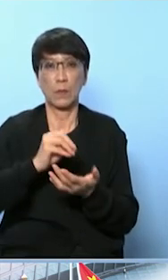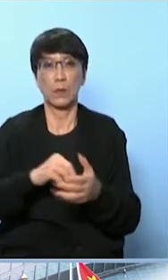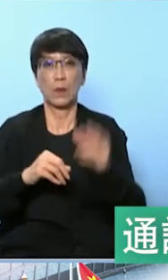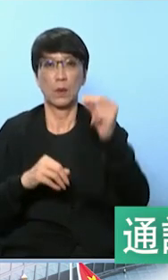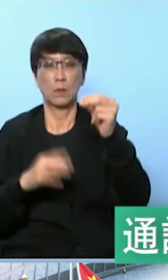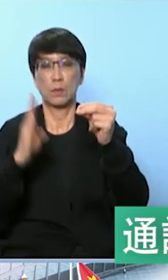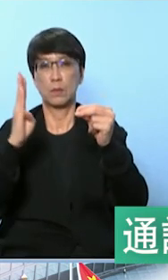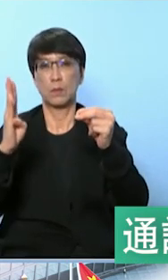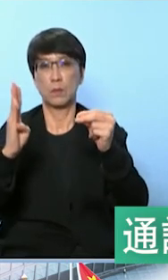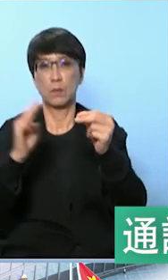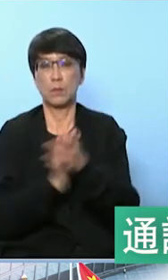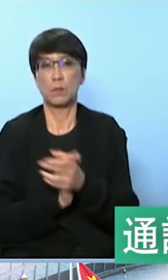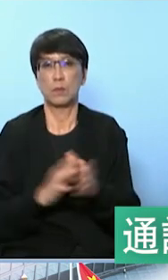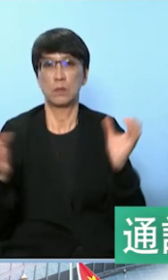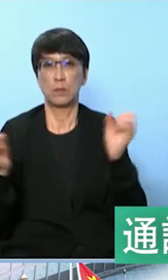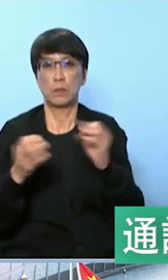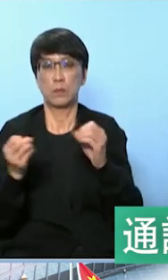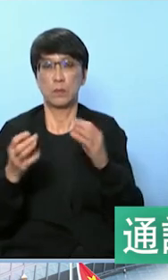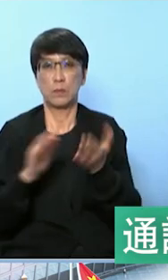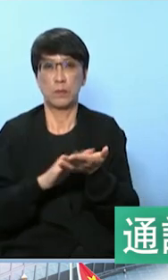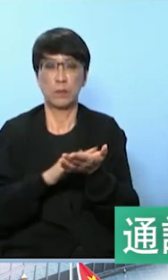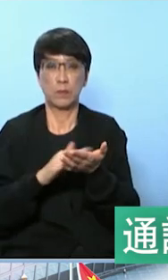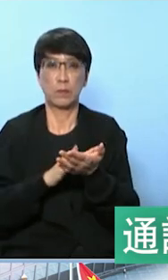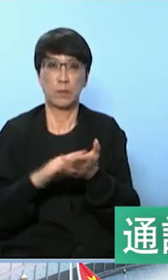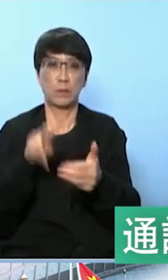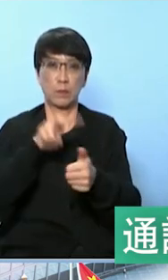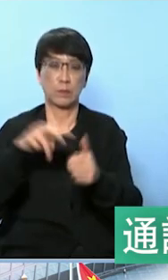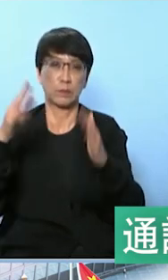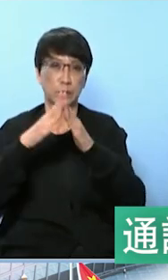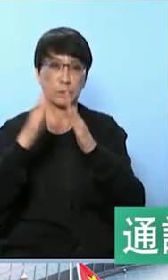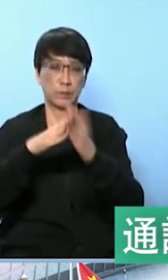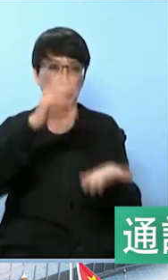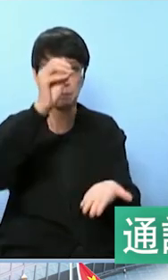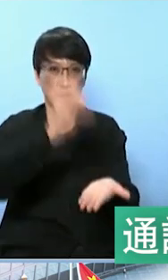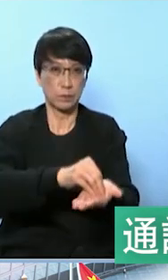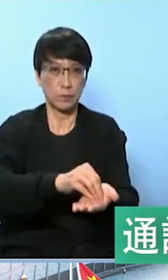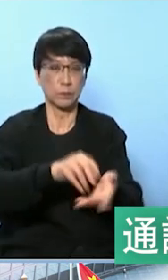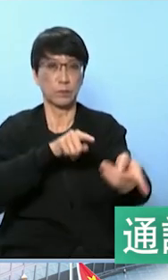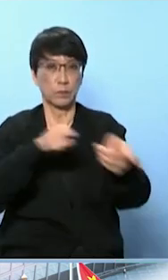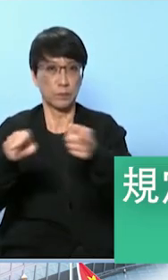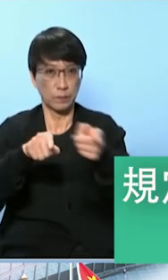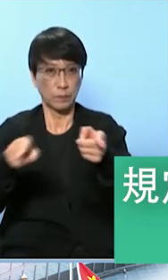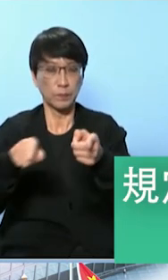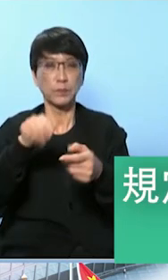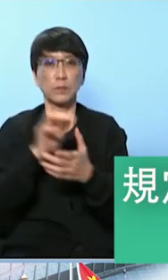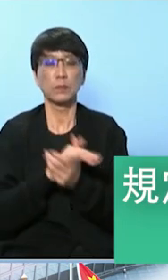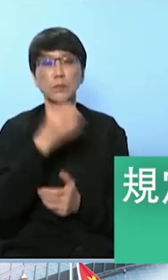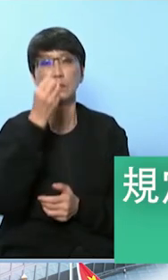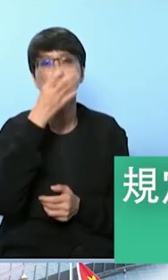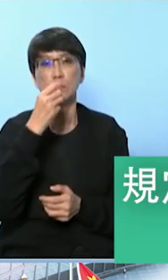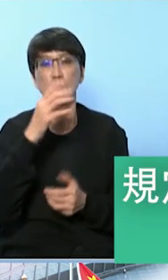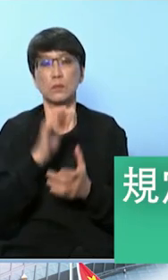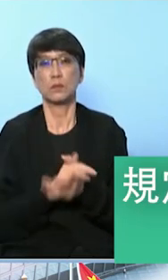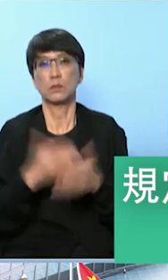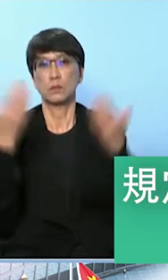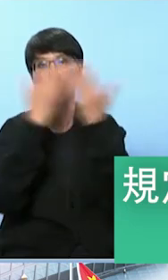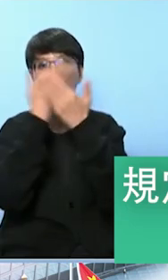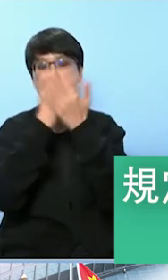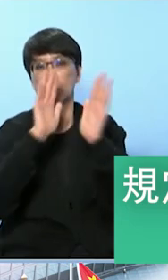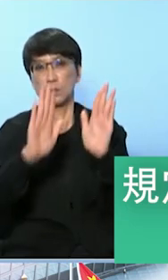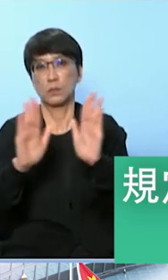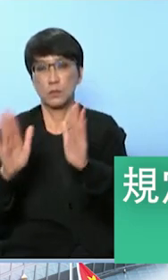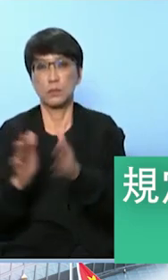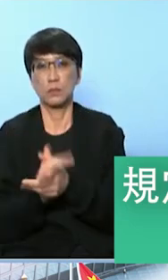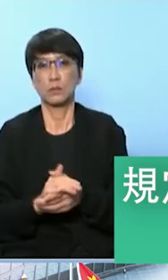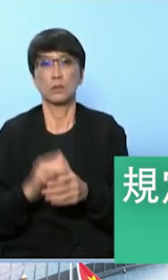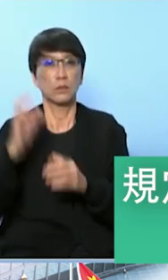條，通訊事務管理局可以作出決定或者指示，規定本地電視服務及聲